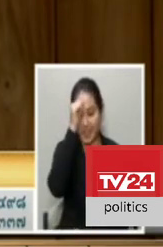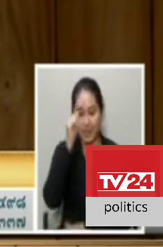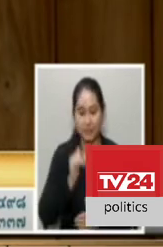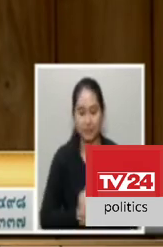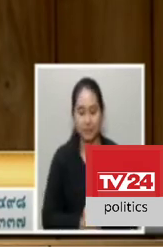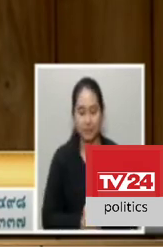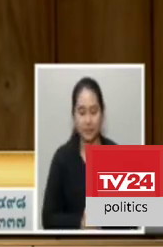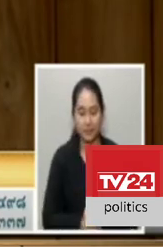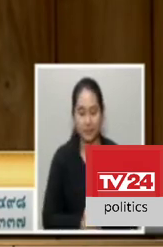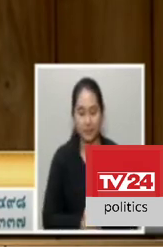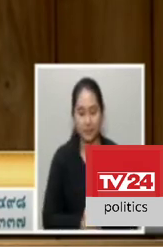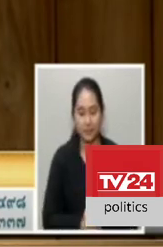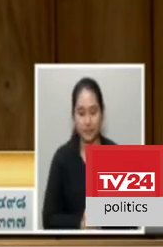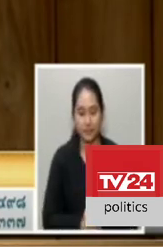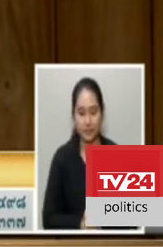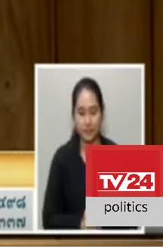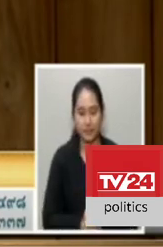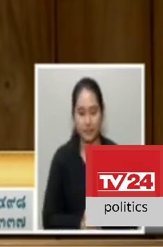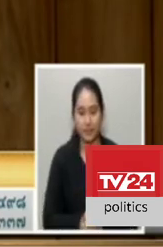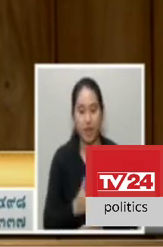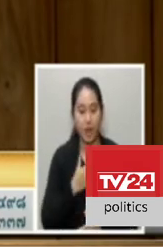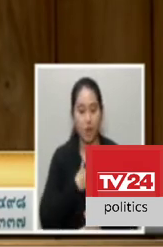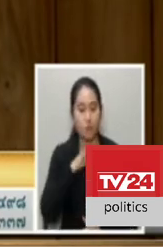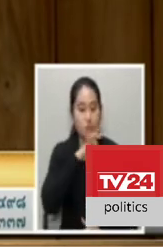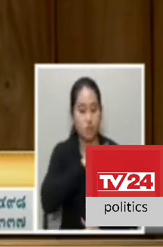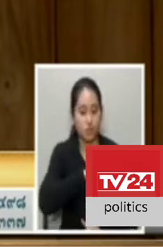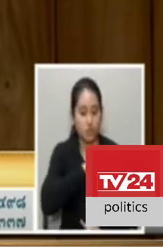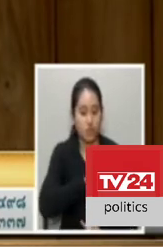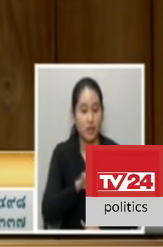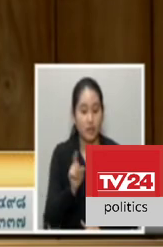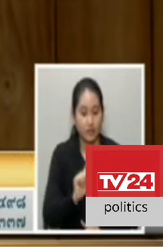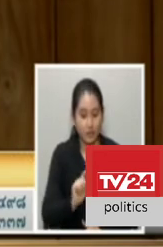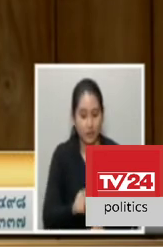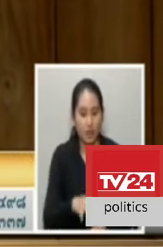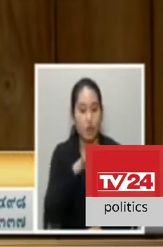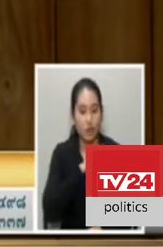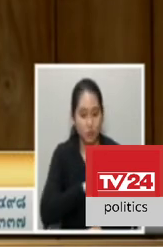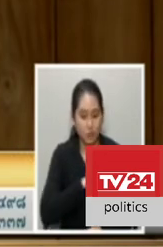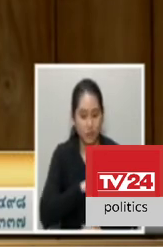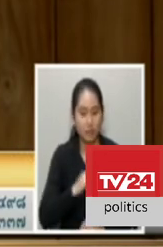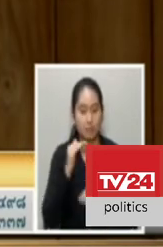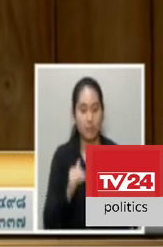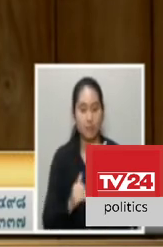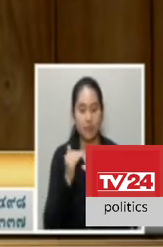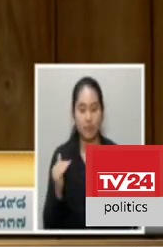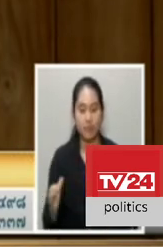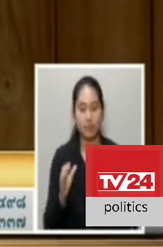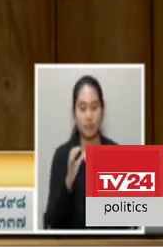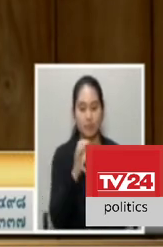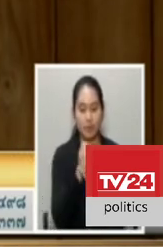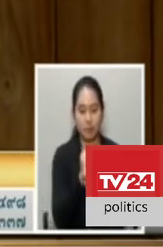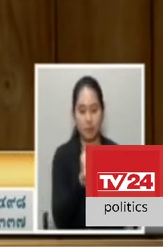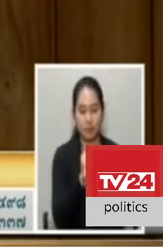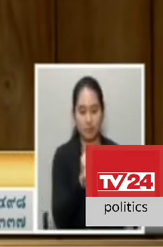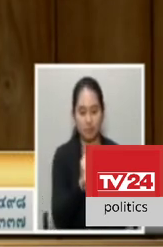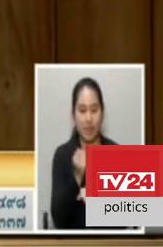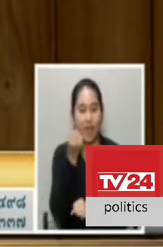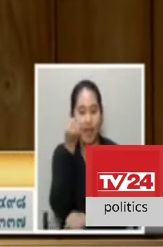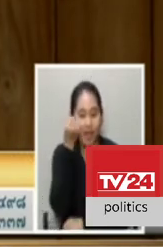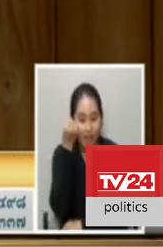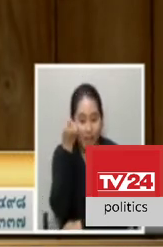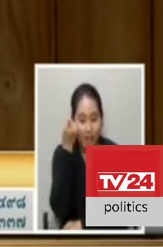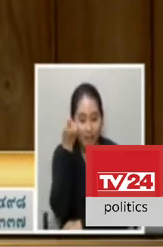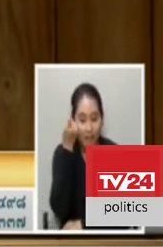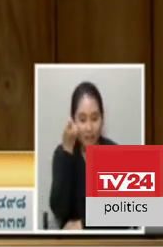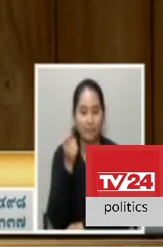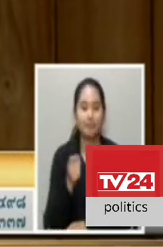แล้วเราก็มีความรู้สึกยินดีที่สามารถมาถึงข้อสรุปที่เข้าใจท่าทีของอิน